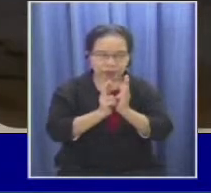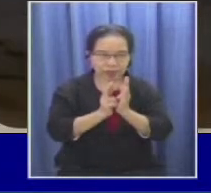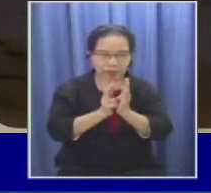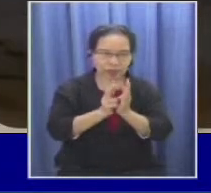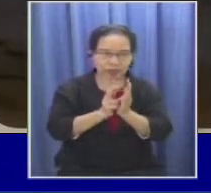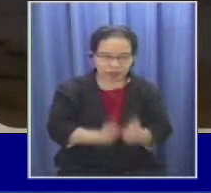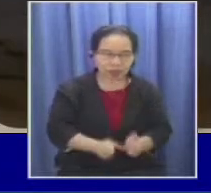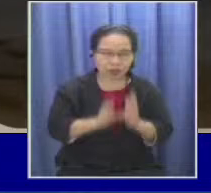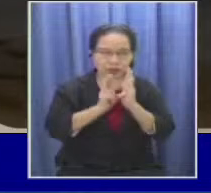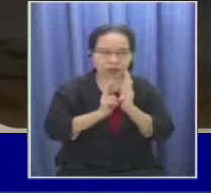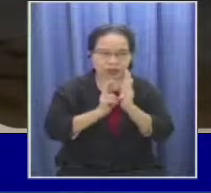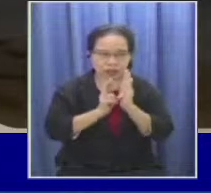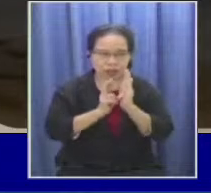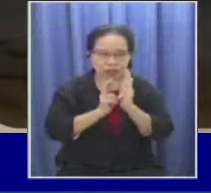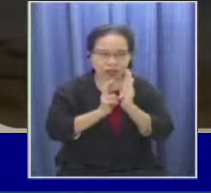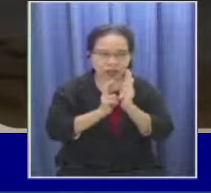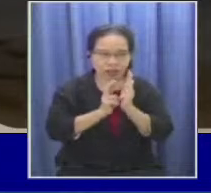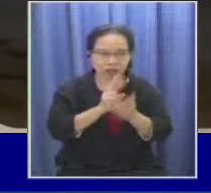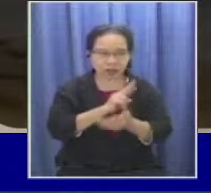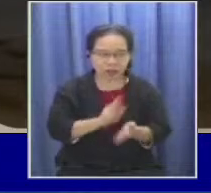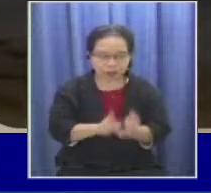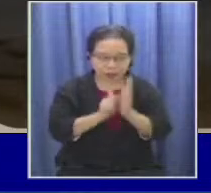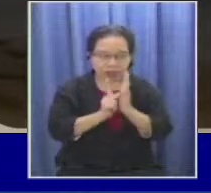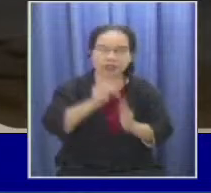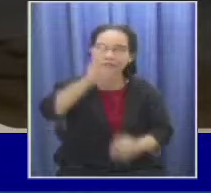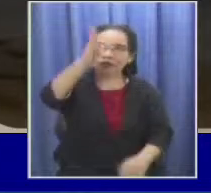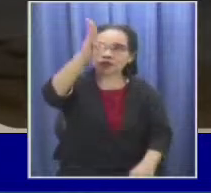neoma mama yente ose mfa mpaebɔ ho